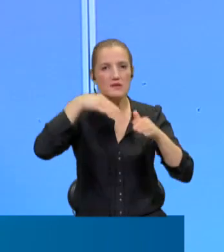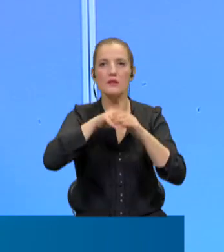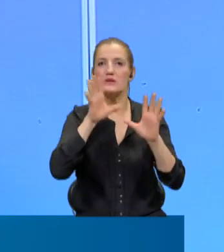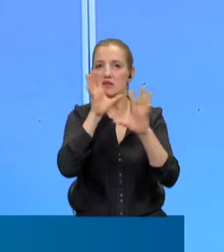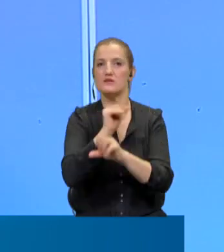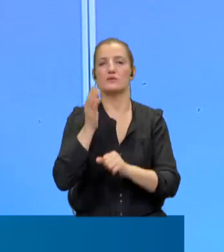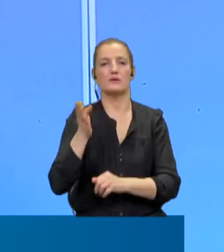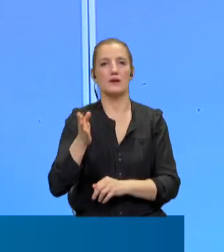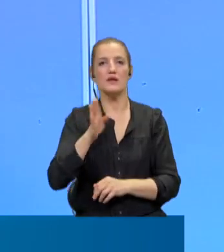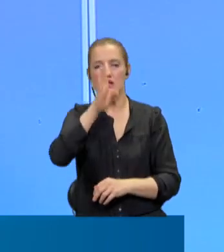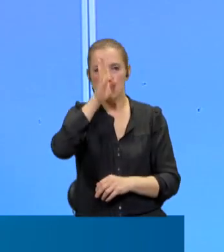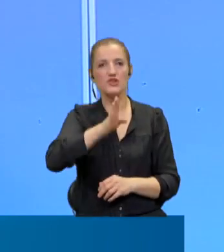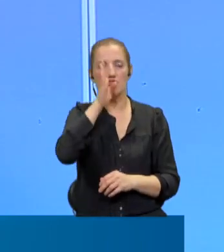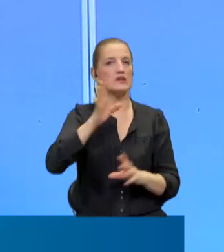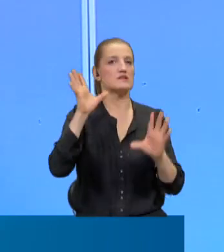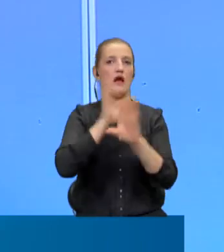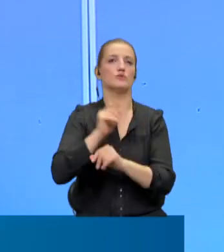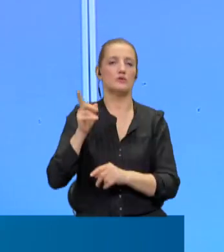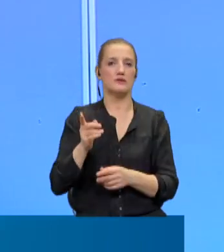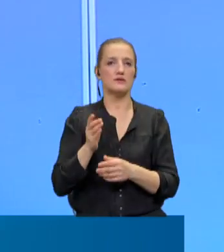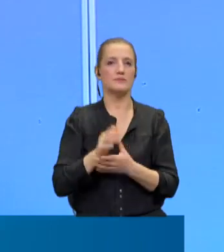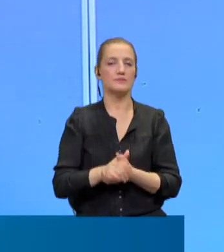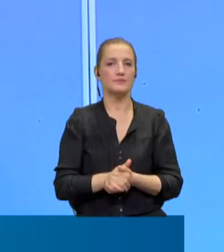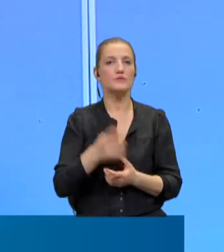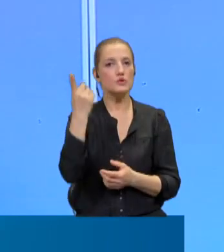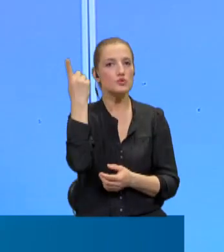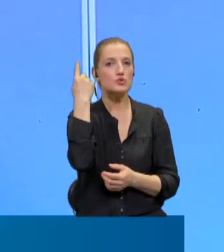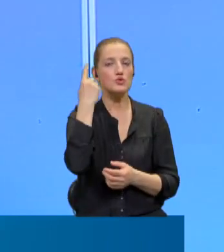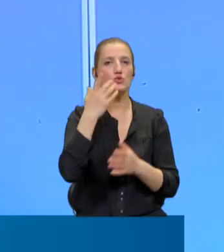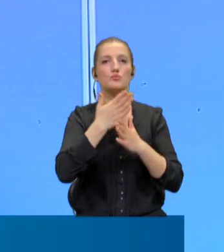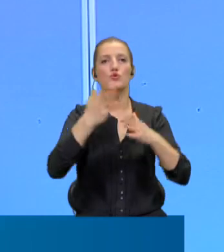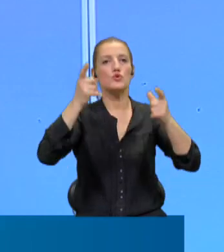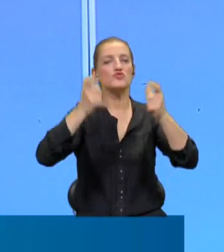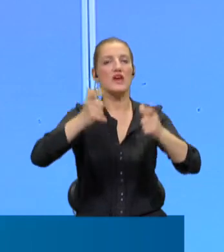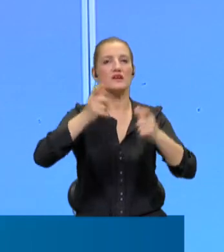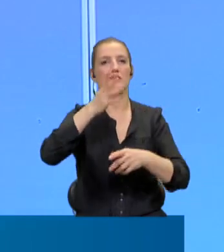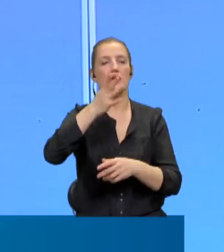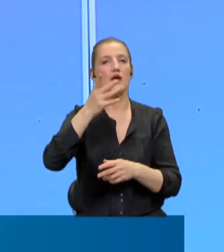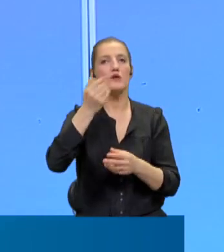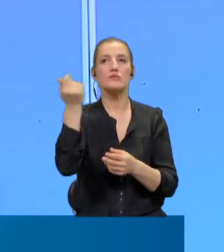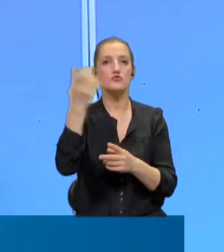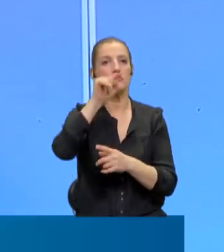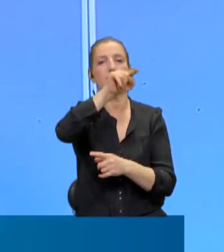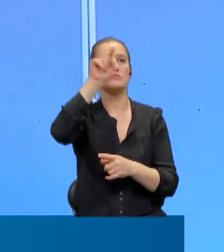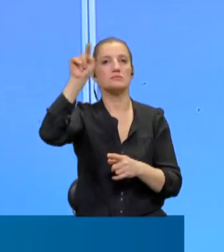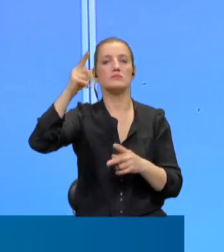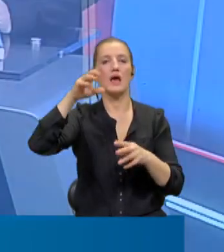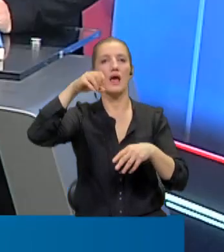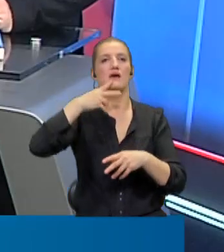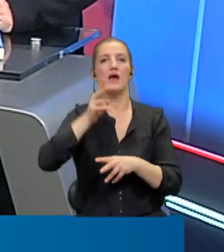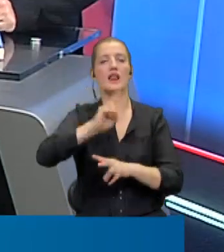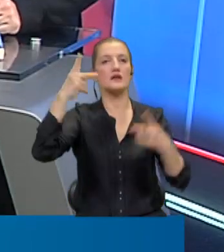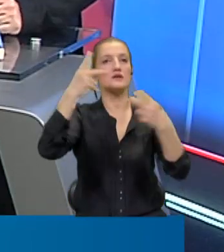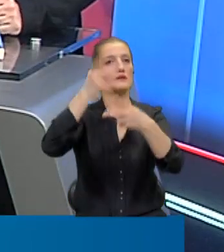saklıyorlar Yani ciddi ciddi saklıyorlar Yani dün büyük şehirlerimizin birçoğunda elektrik kesintileri vardı bu Bu